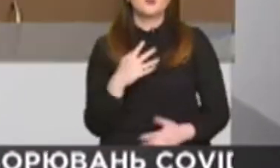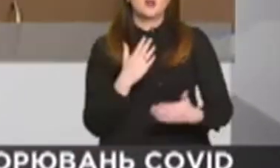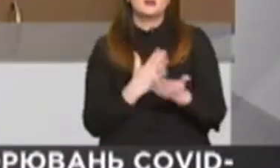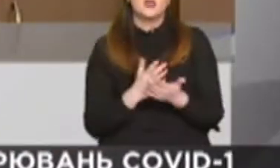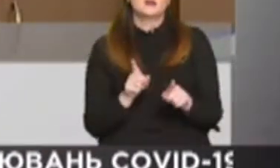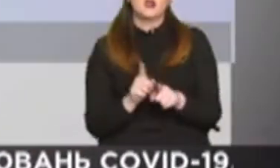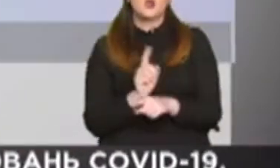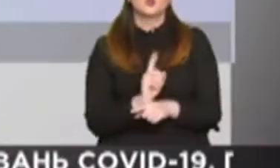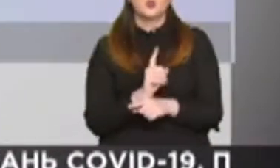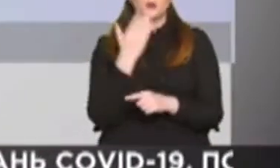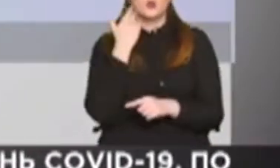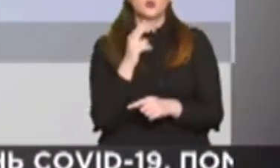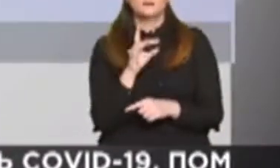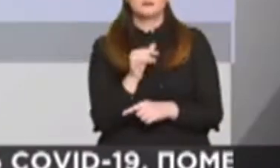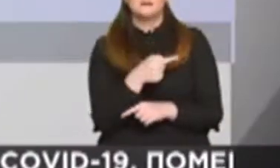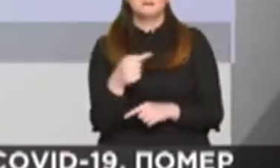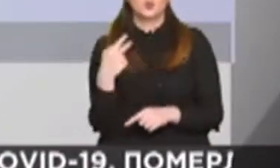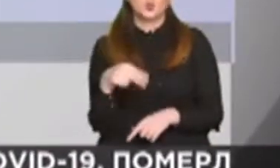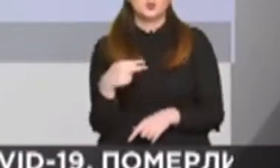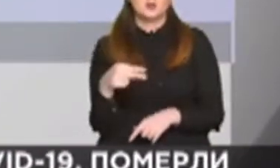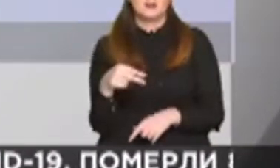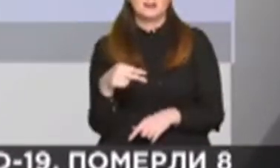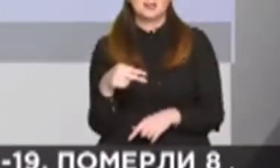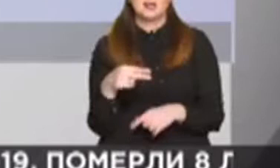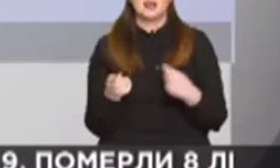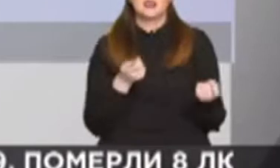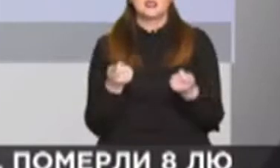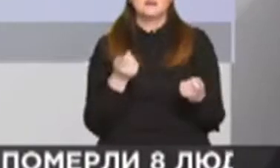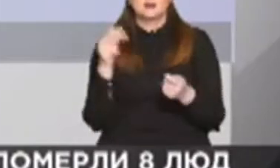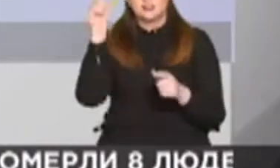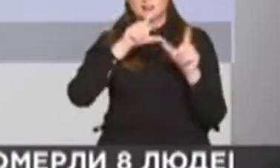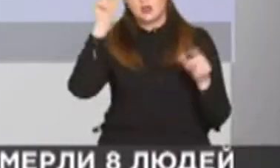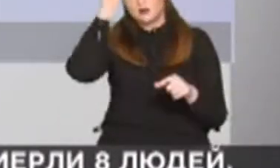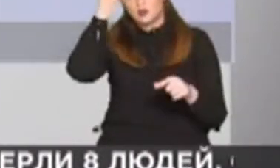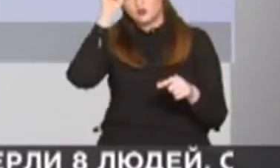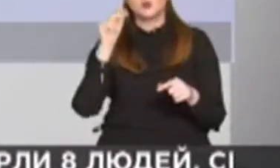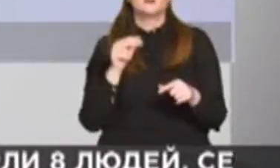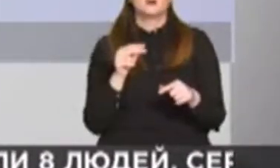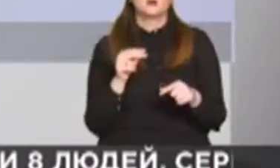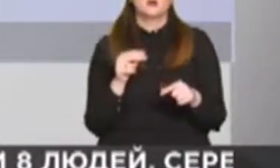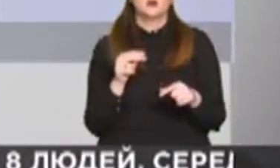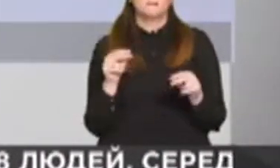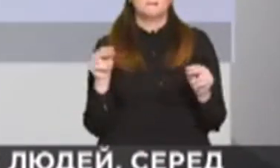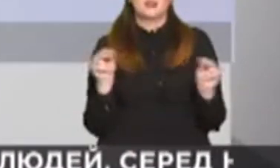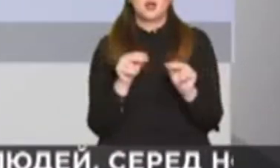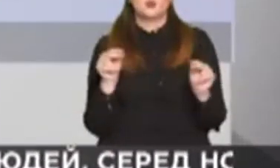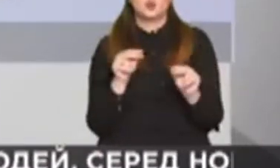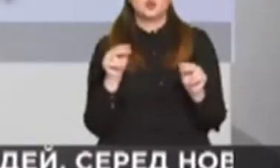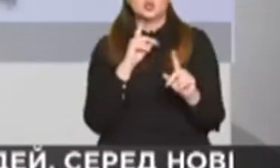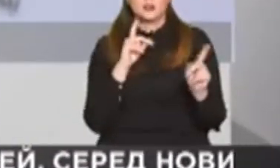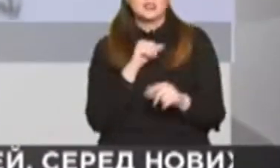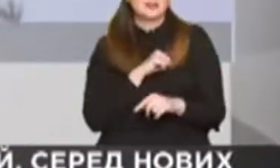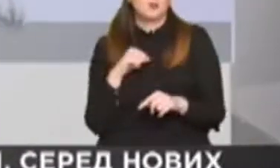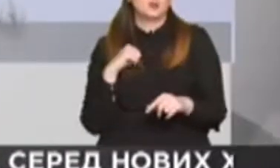така норма, коли при мінус 20 керівники закладів освіти, педагогічні ради мають право самостійно